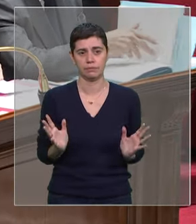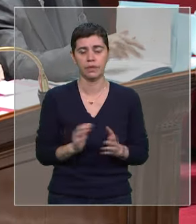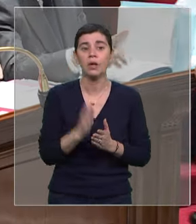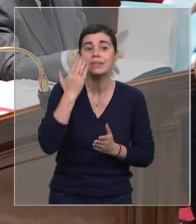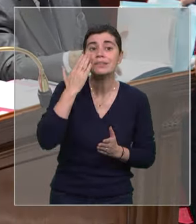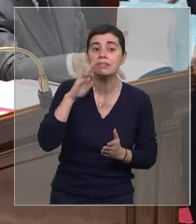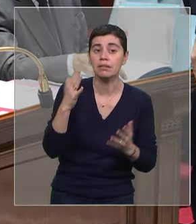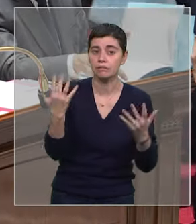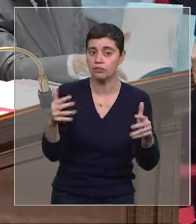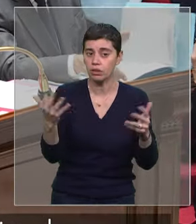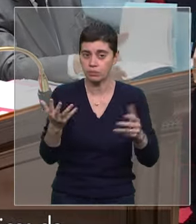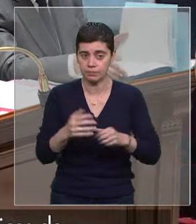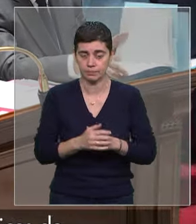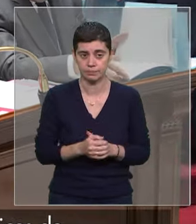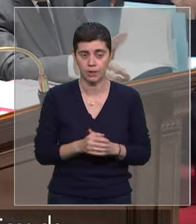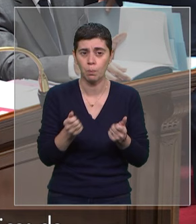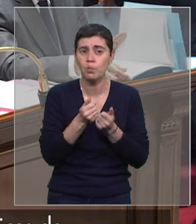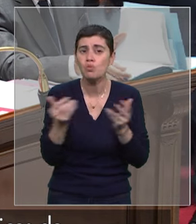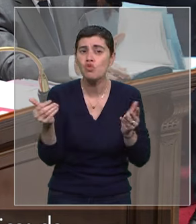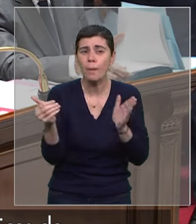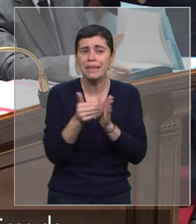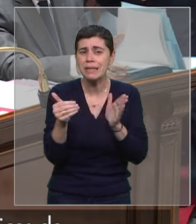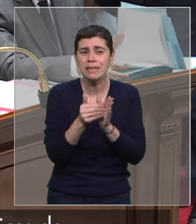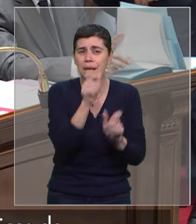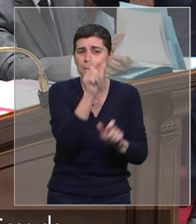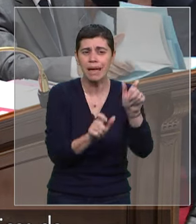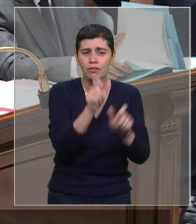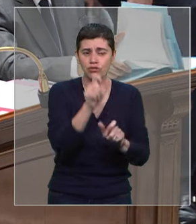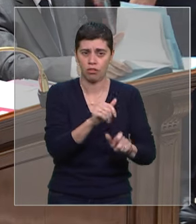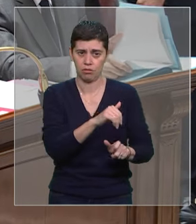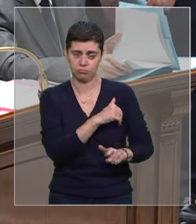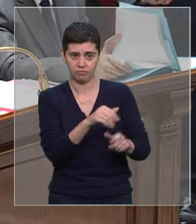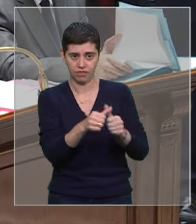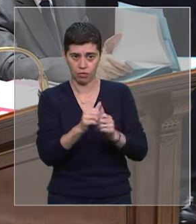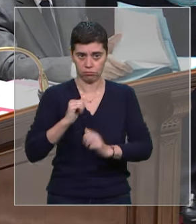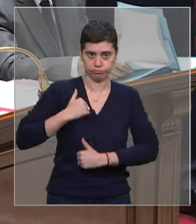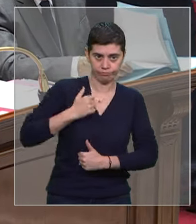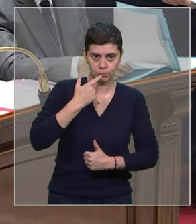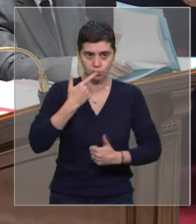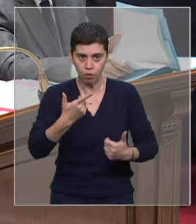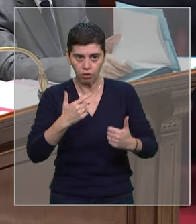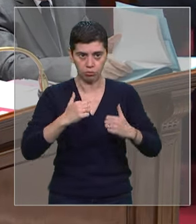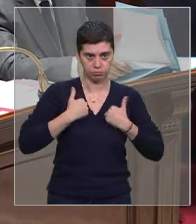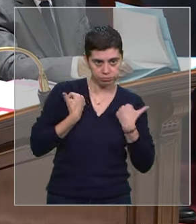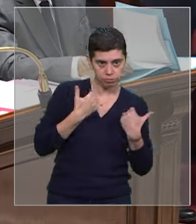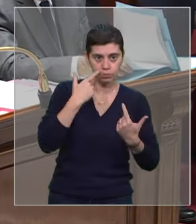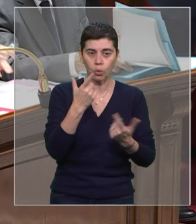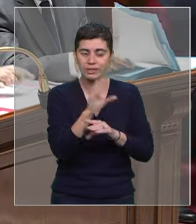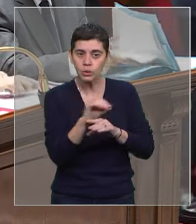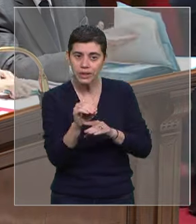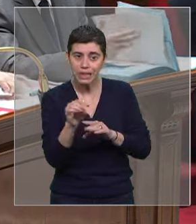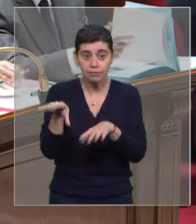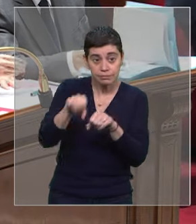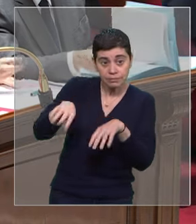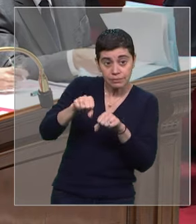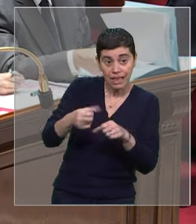ailleurs que des milliers et des milliers d'agents de sécurité doivent être recrutés pour les JO. Or, à 8 mois de la